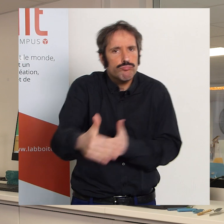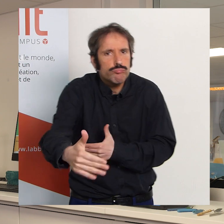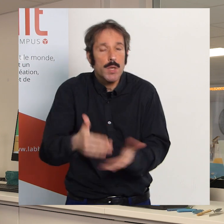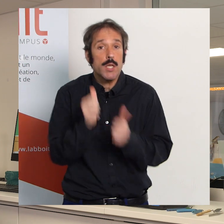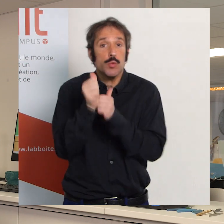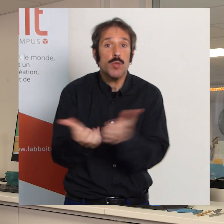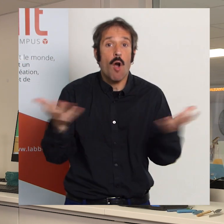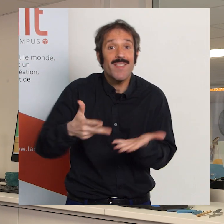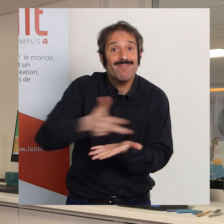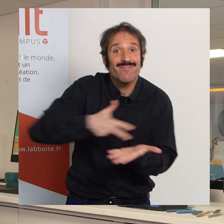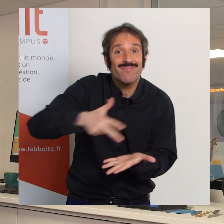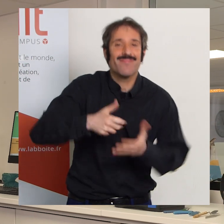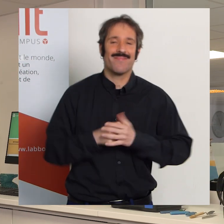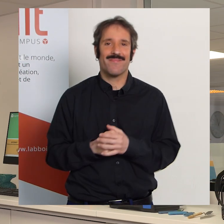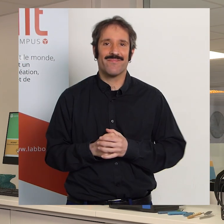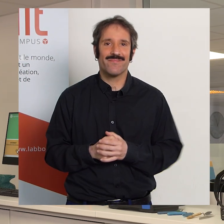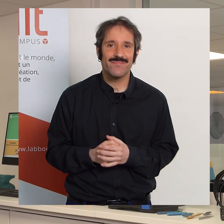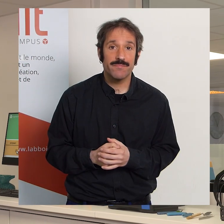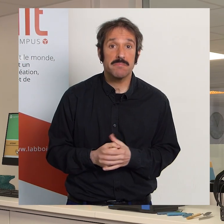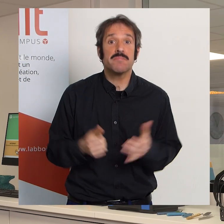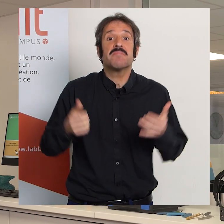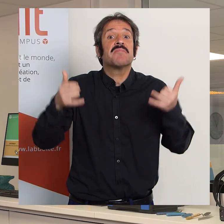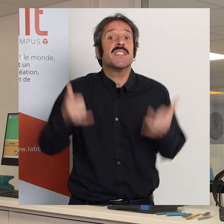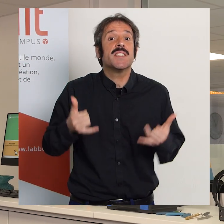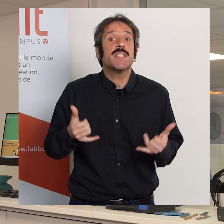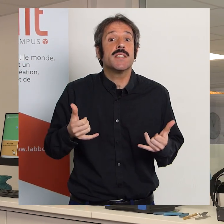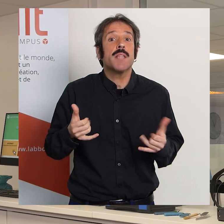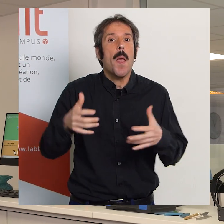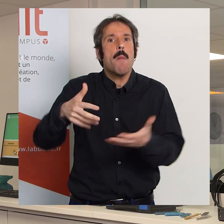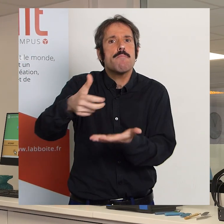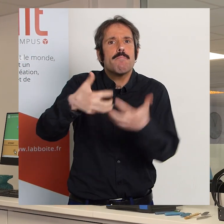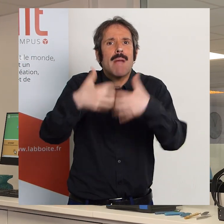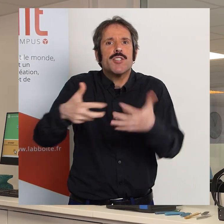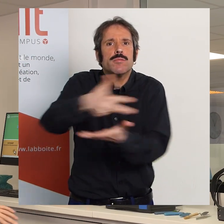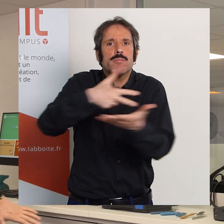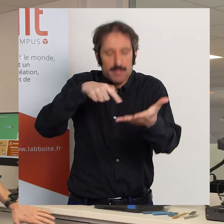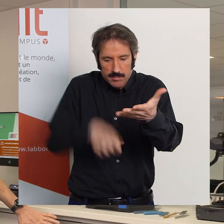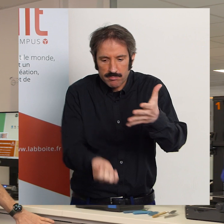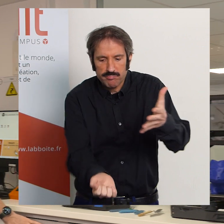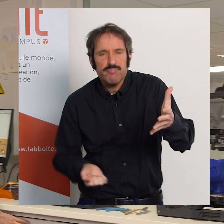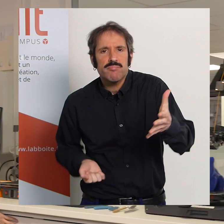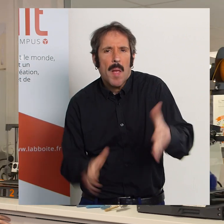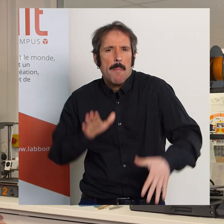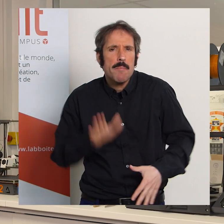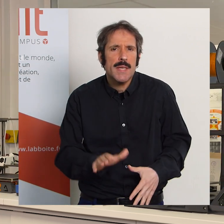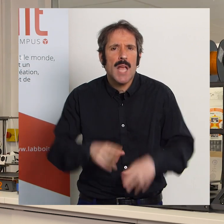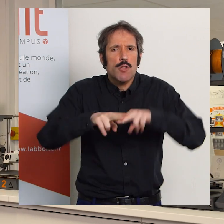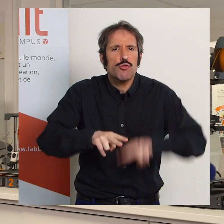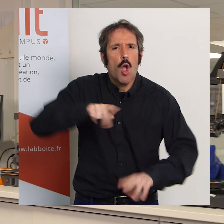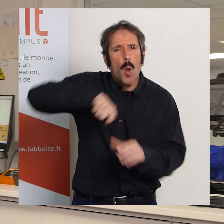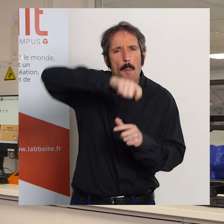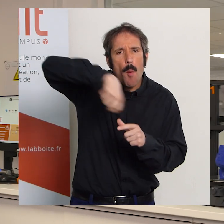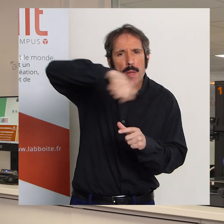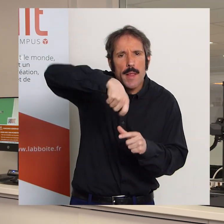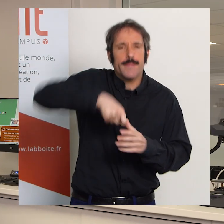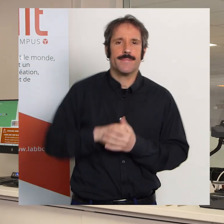en fonction de ce que vous voulez imprimer. Vous trouvez également en dessous des machines des espaces réservés au